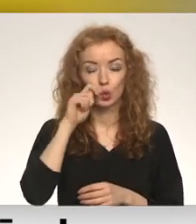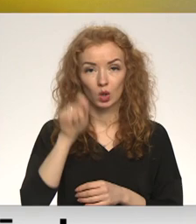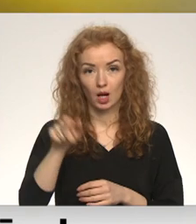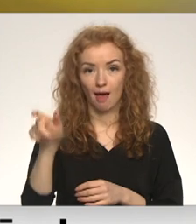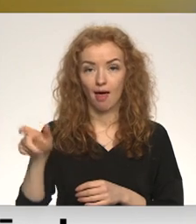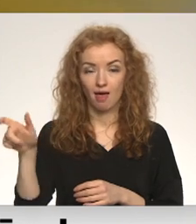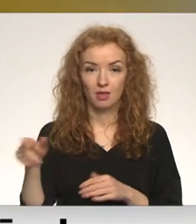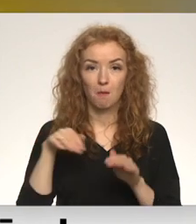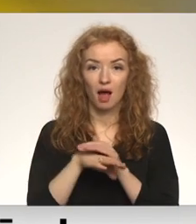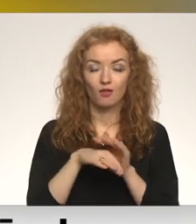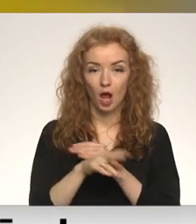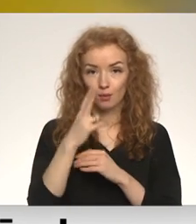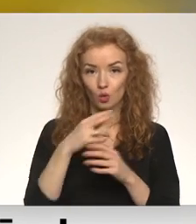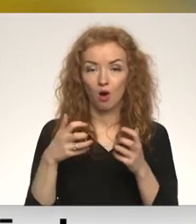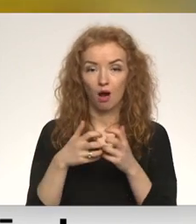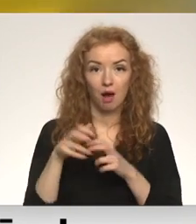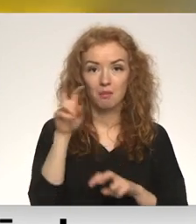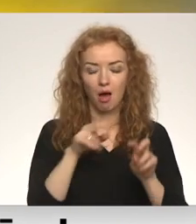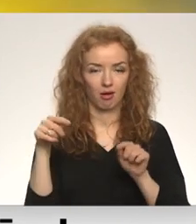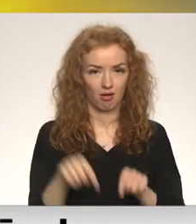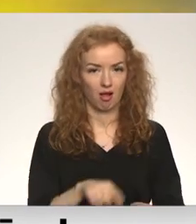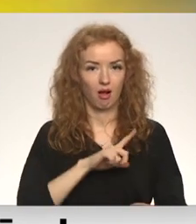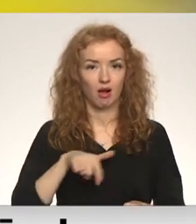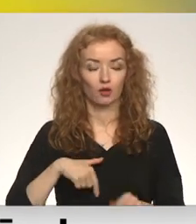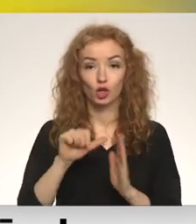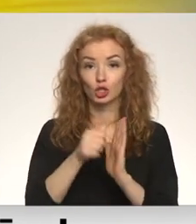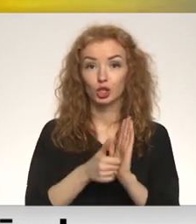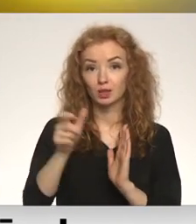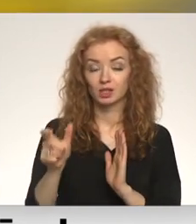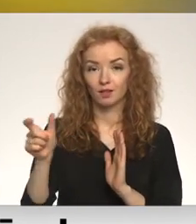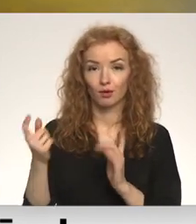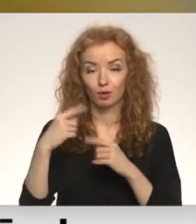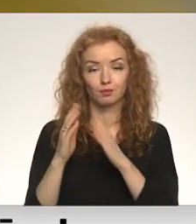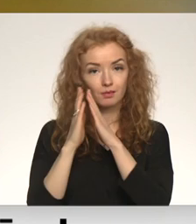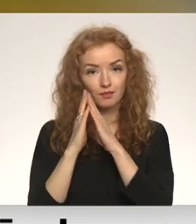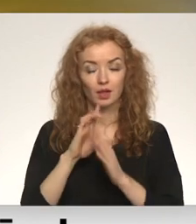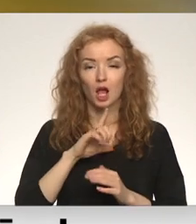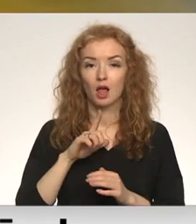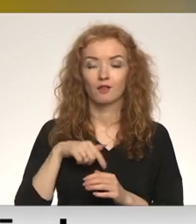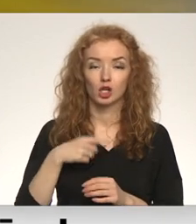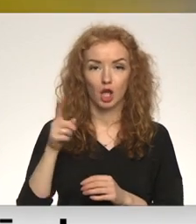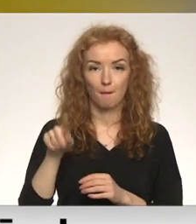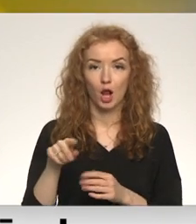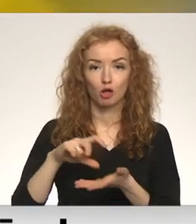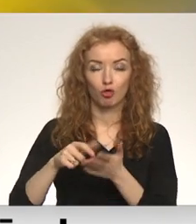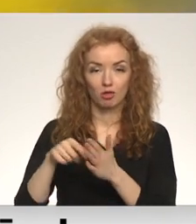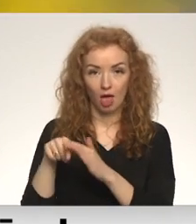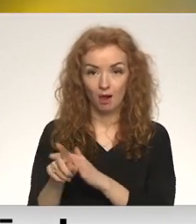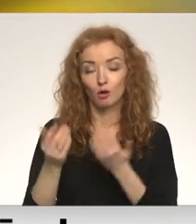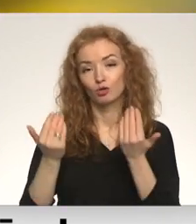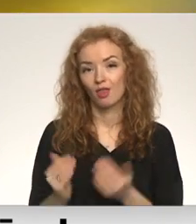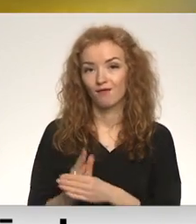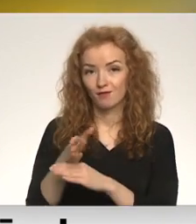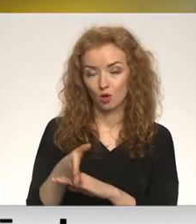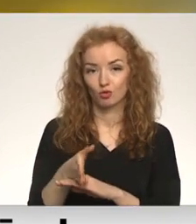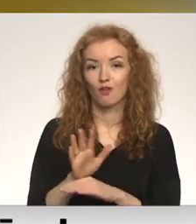piederīgo patvērumu no kara meklē Latvijā. 16 no viņiem izmitināti Latvijas samariešu apvienības telpās, un pie viņiem šodien